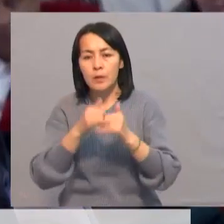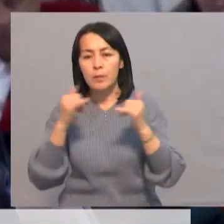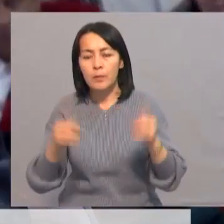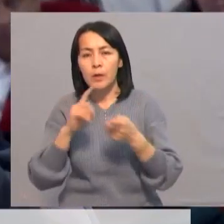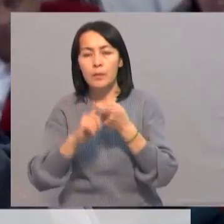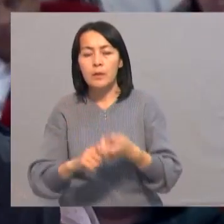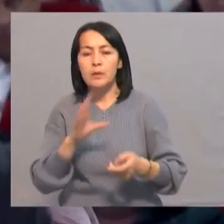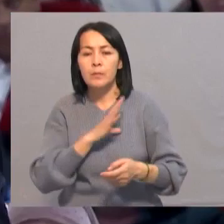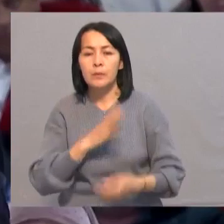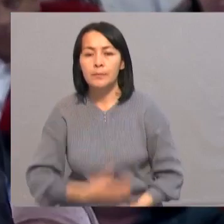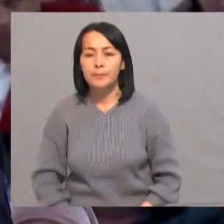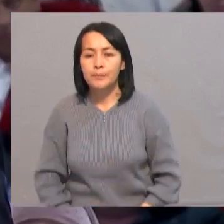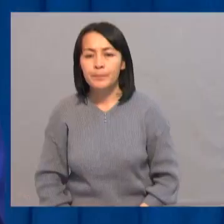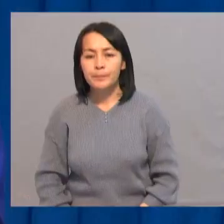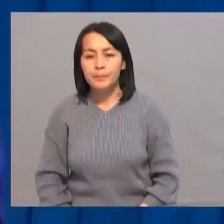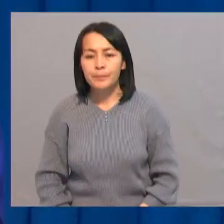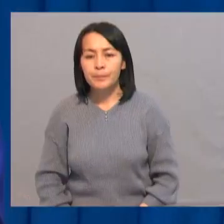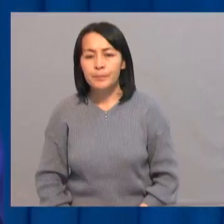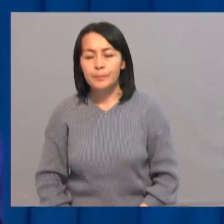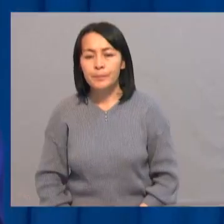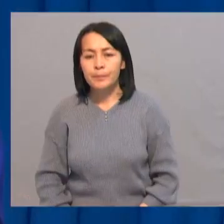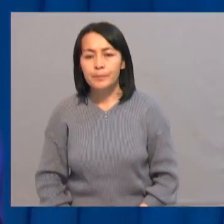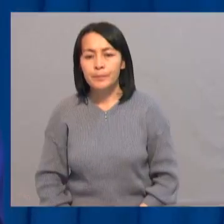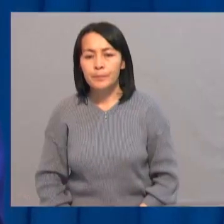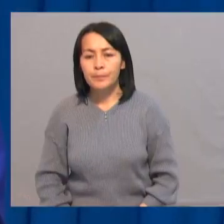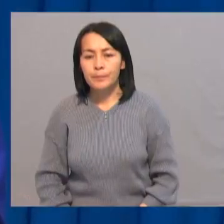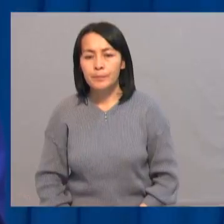байланысты болды. Кенжехан Дүйсенбі, Руланы Рүстем, Ербол Мақашев, жаңалықтар.